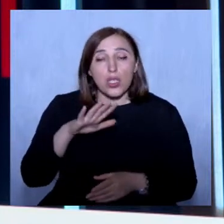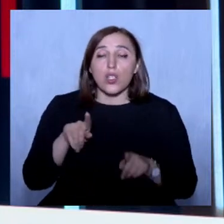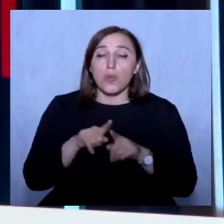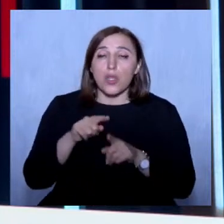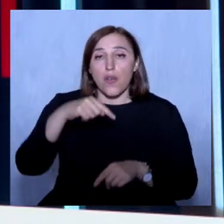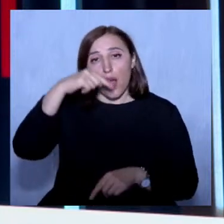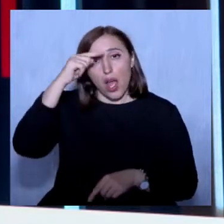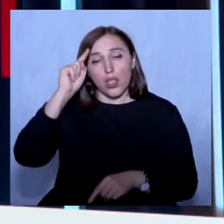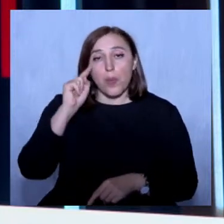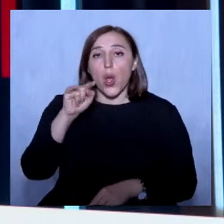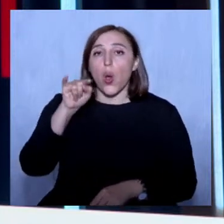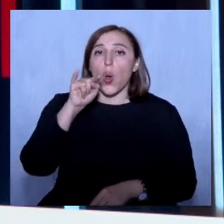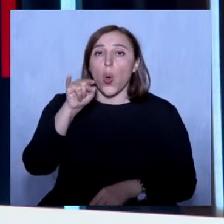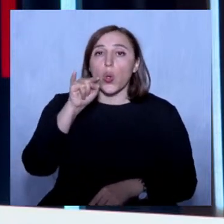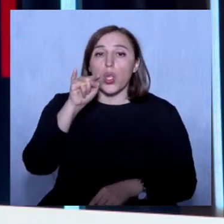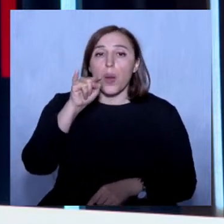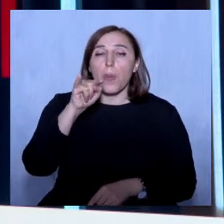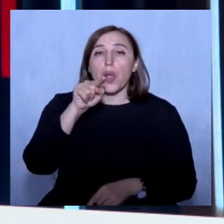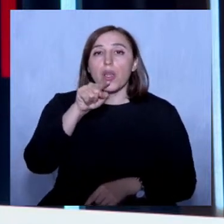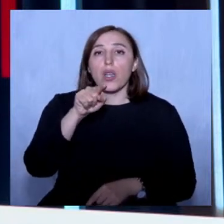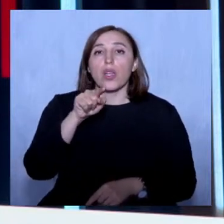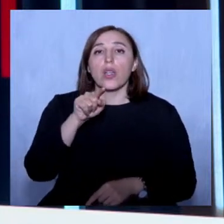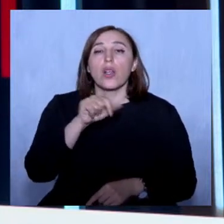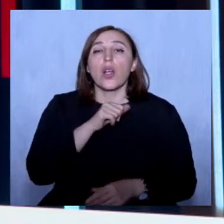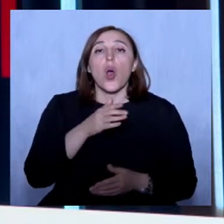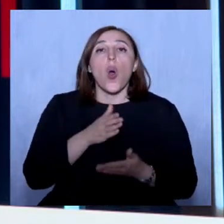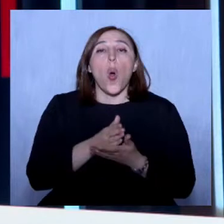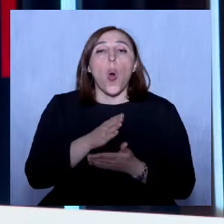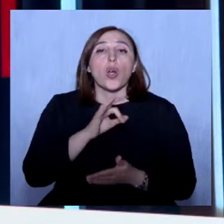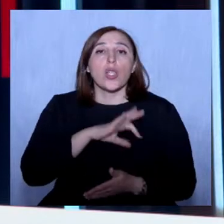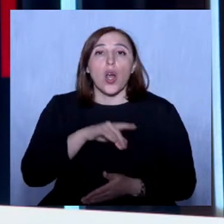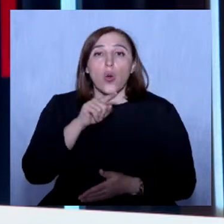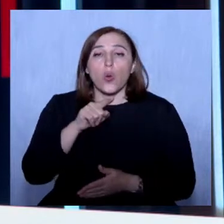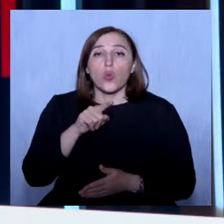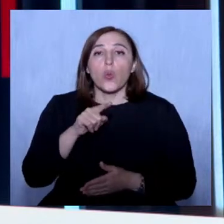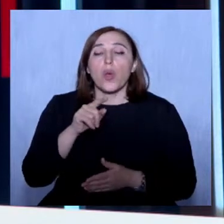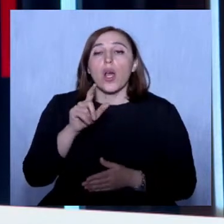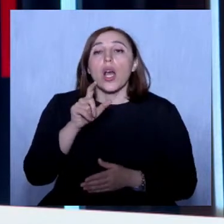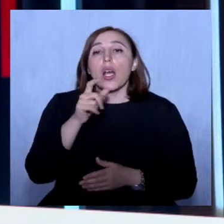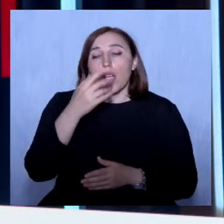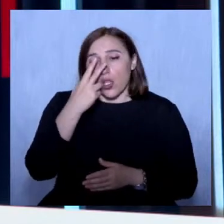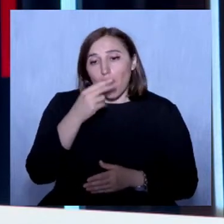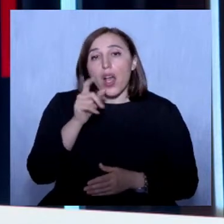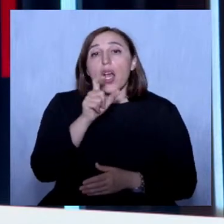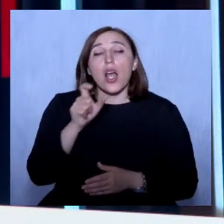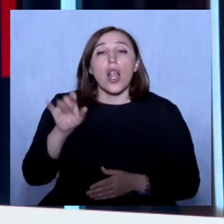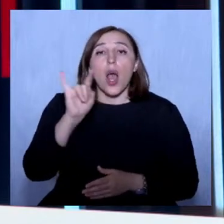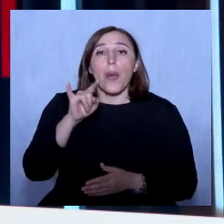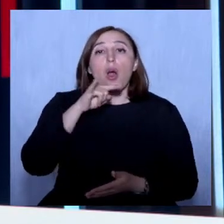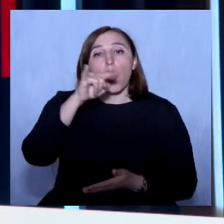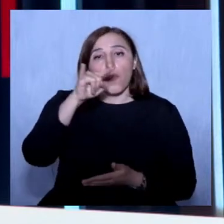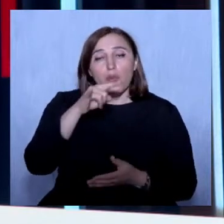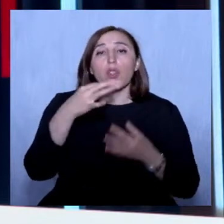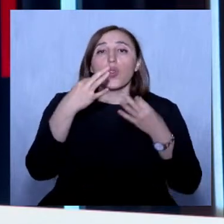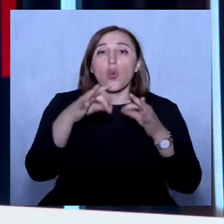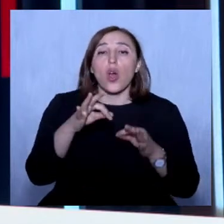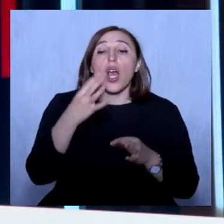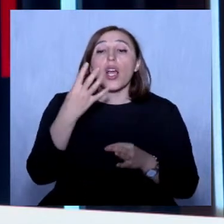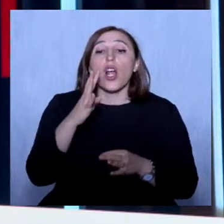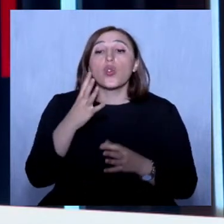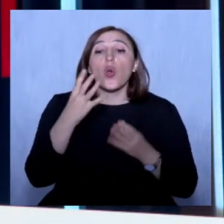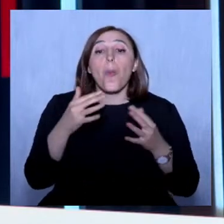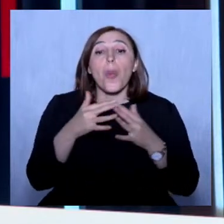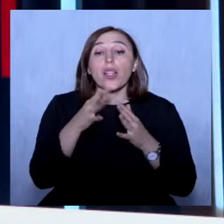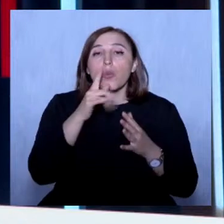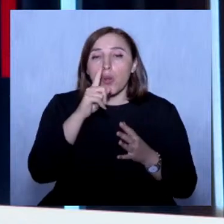Կարբեջանի ոթային տարասքների ողտագործումը չի սահմանապակվել կաղաքացյական ոթանավերի համար բացարությամբ 44 տորյա